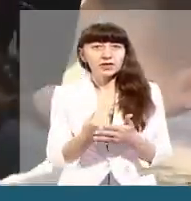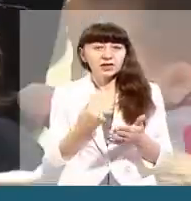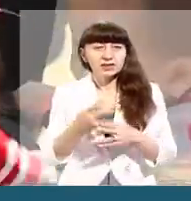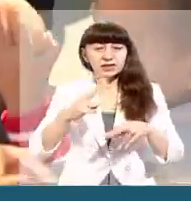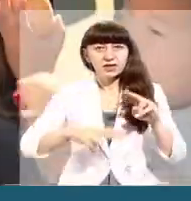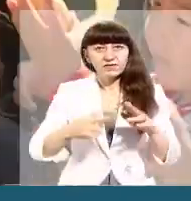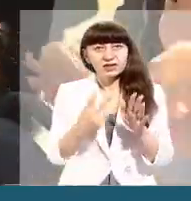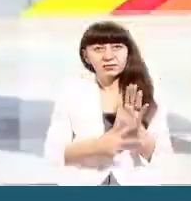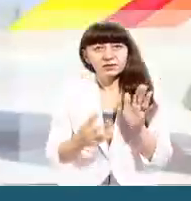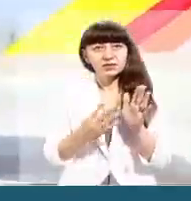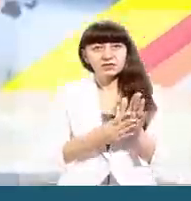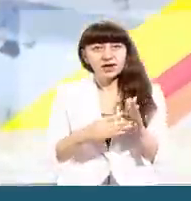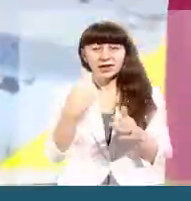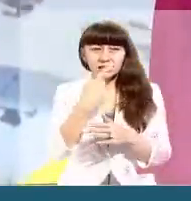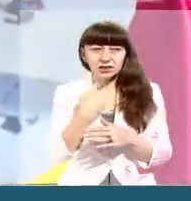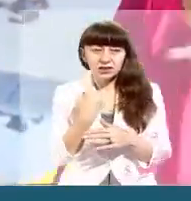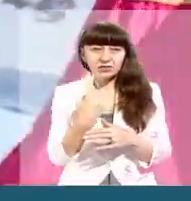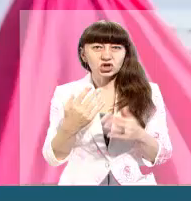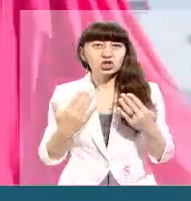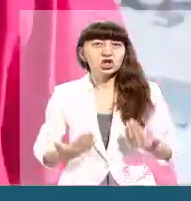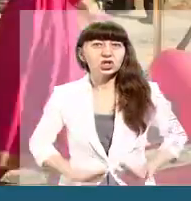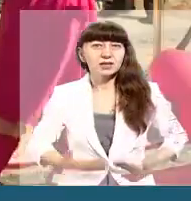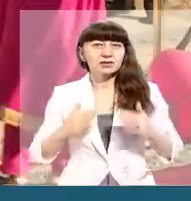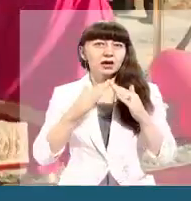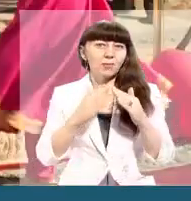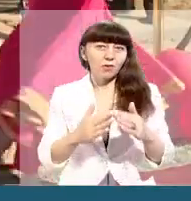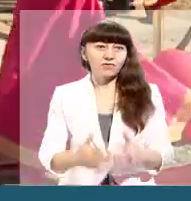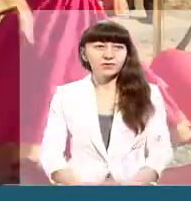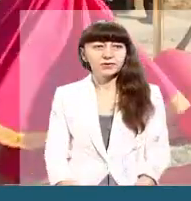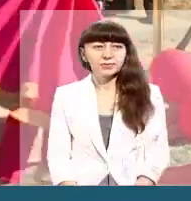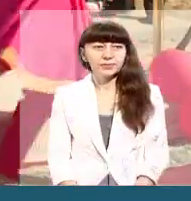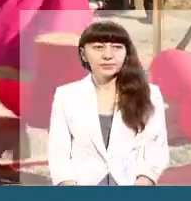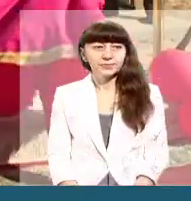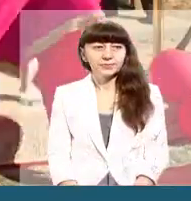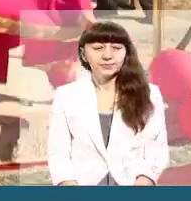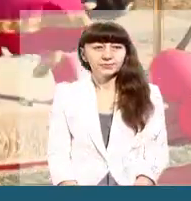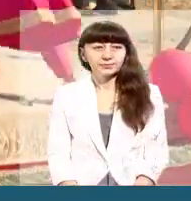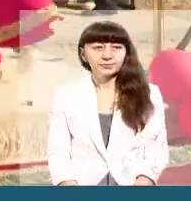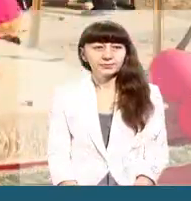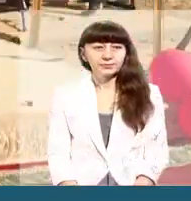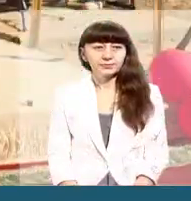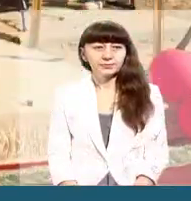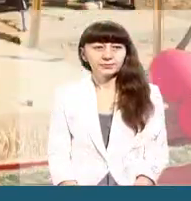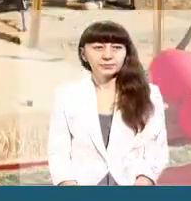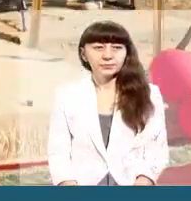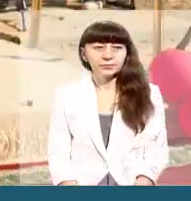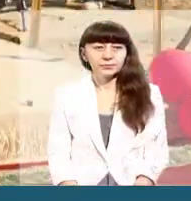строительство 89 индивидуальных жилых домов. Любовь Облачкина, Алибек Султанов, телеканал